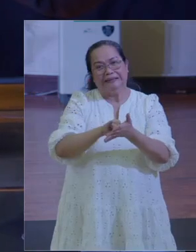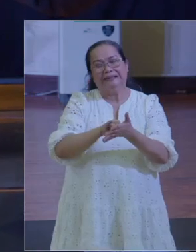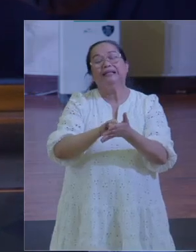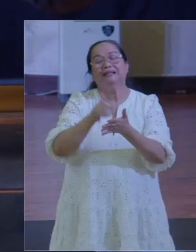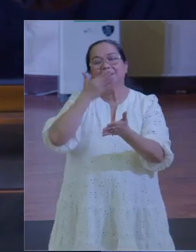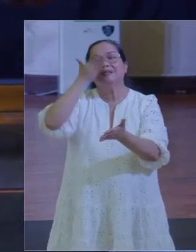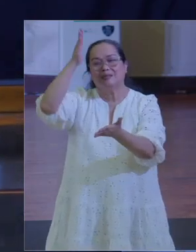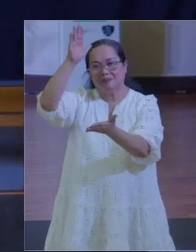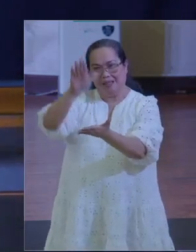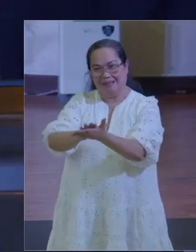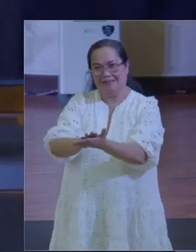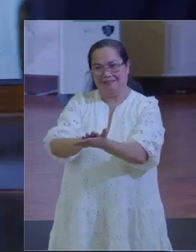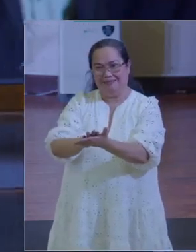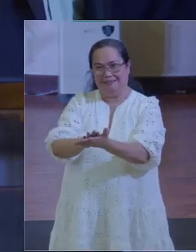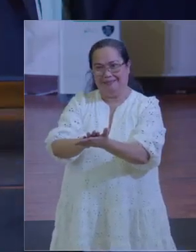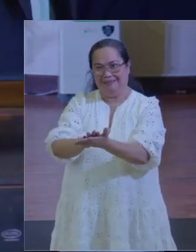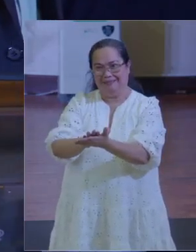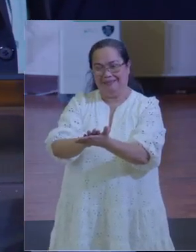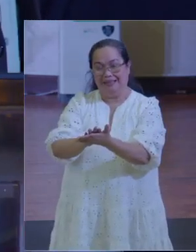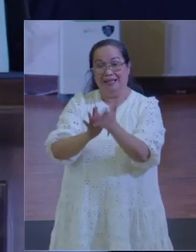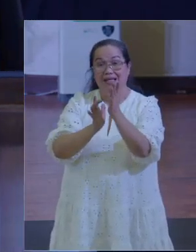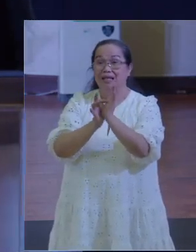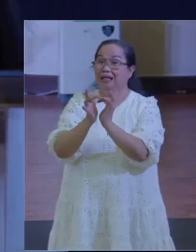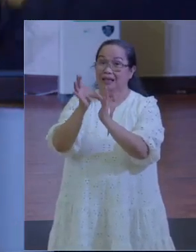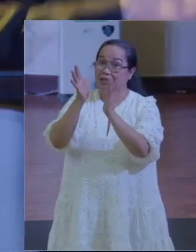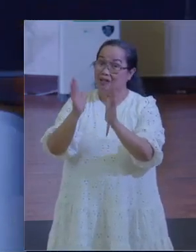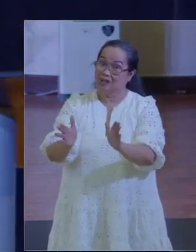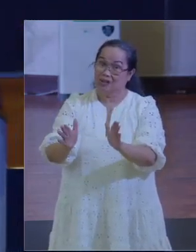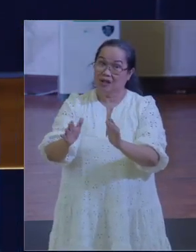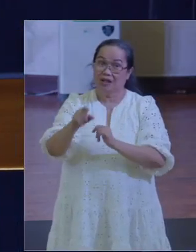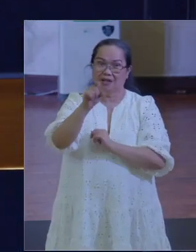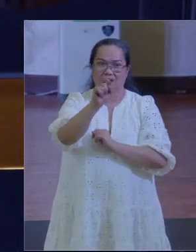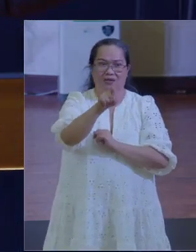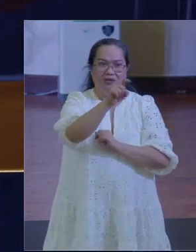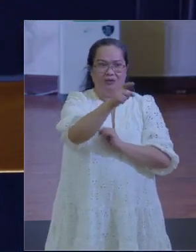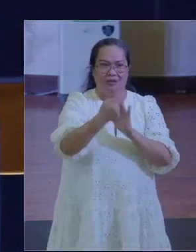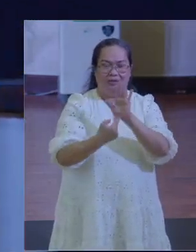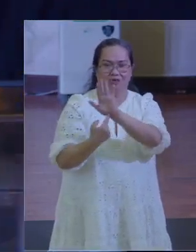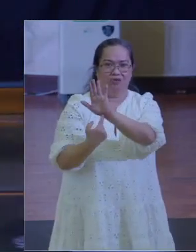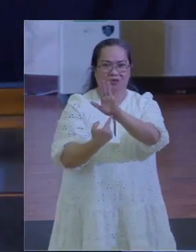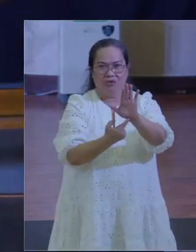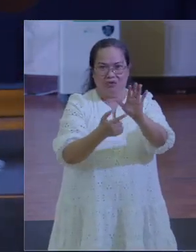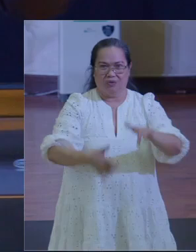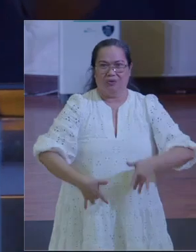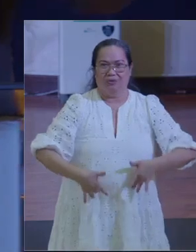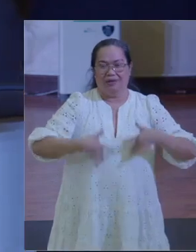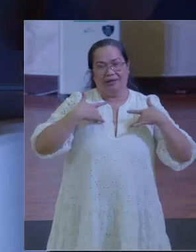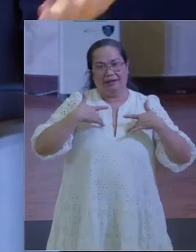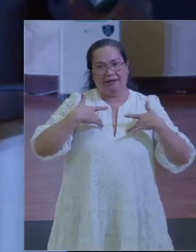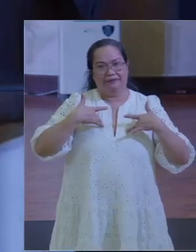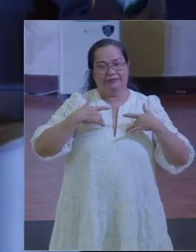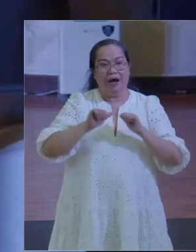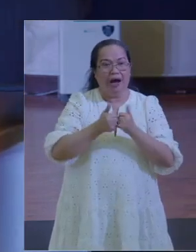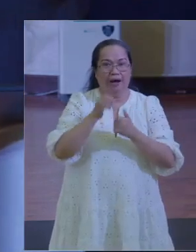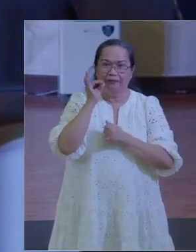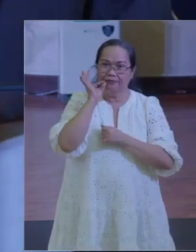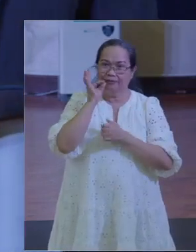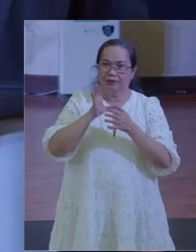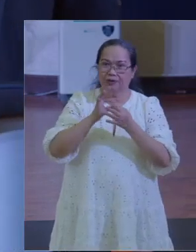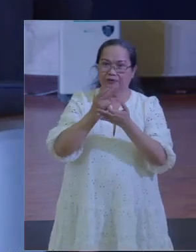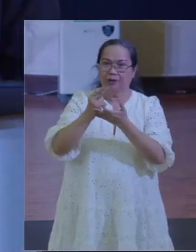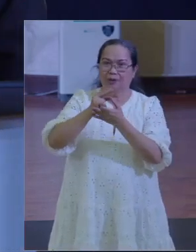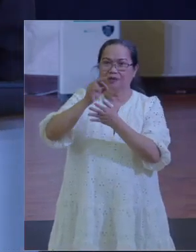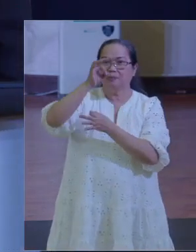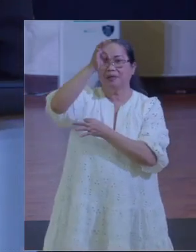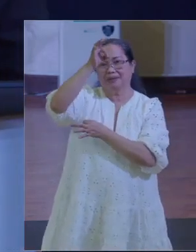bunga. Sabihin, ang isang Kristiyano, lutang at kita sa buhay niya ang fruit of the Holy